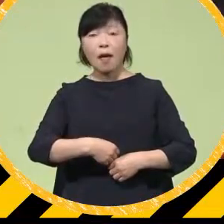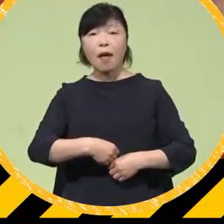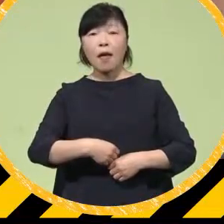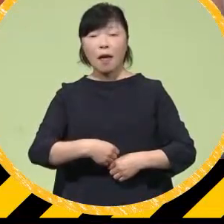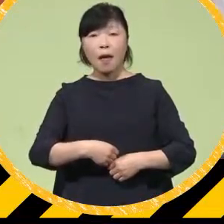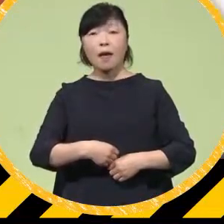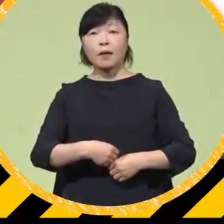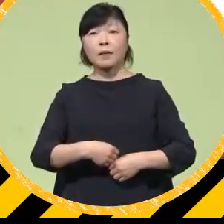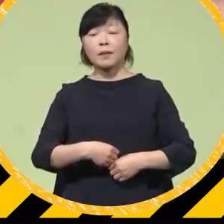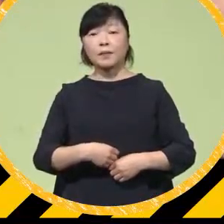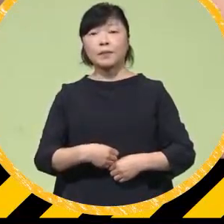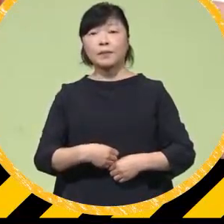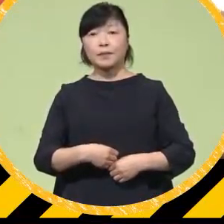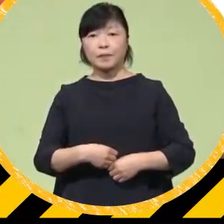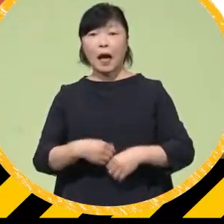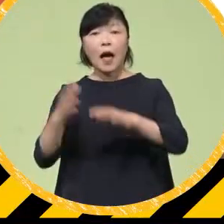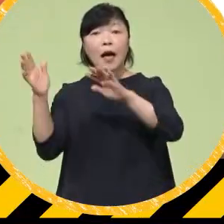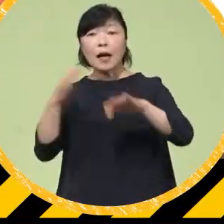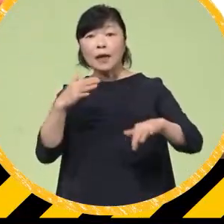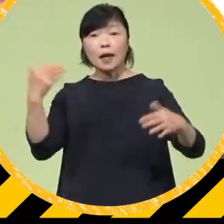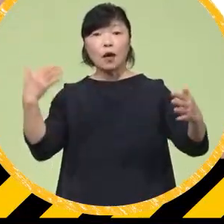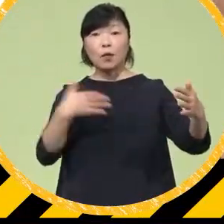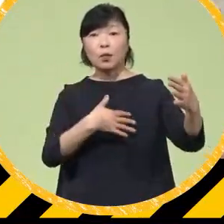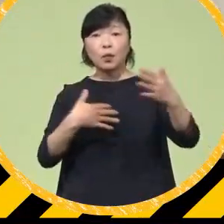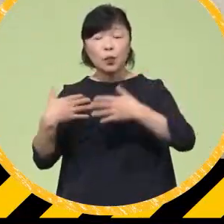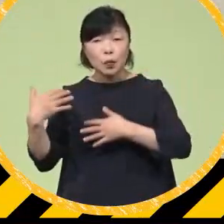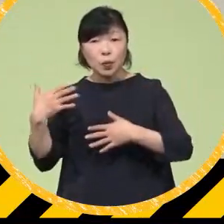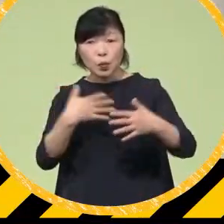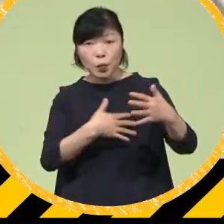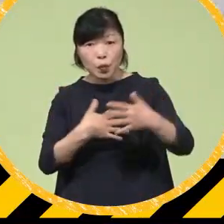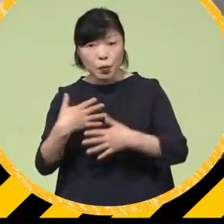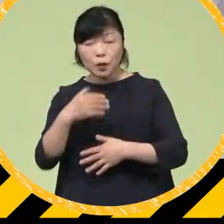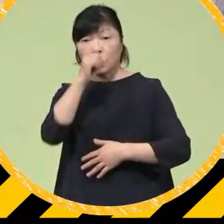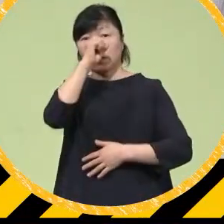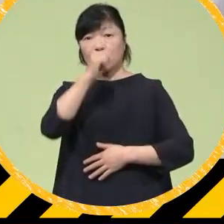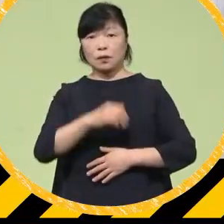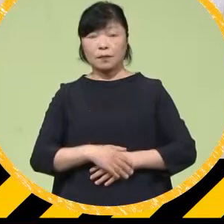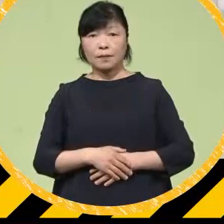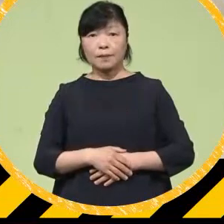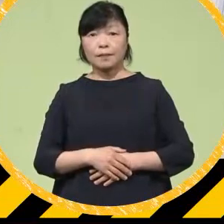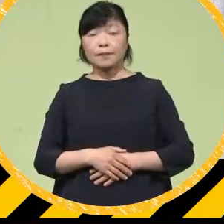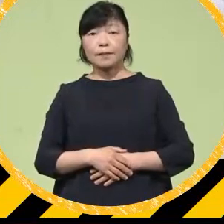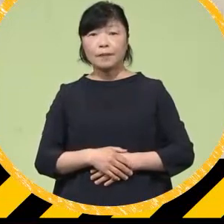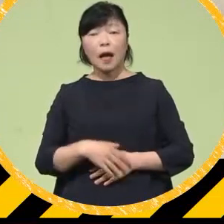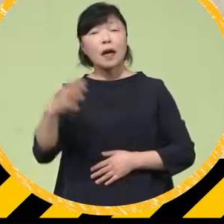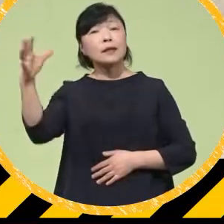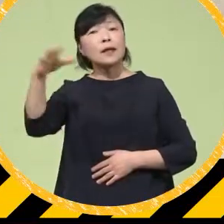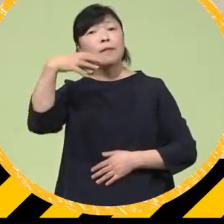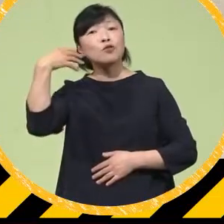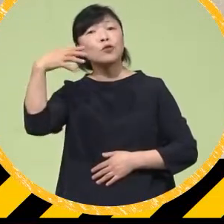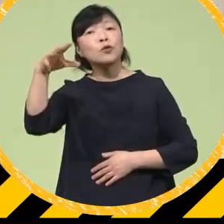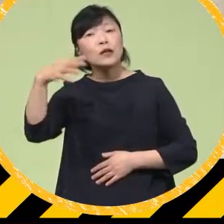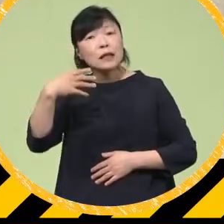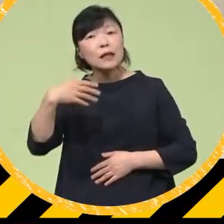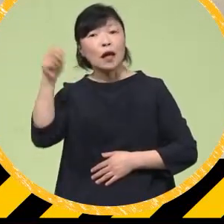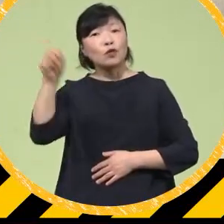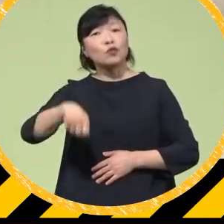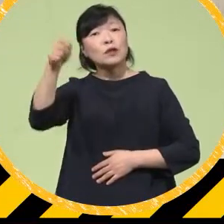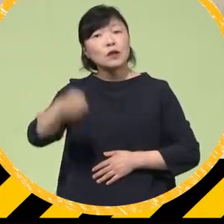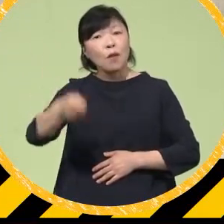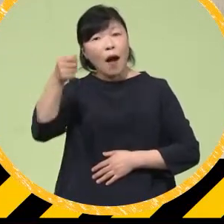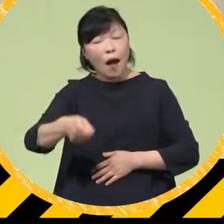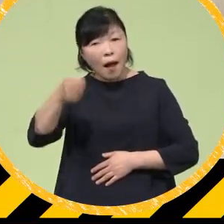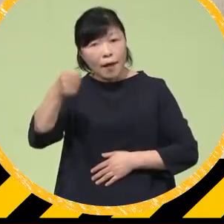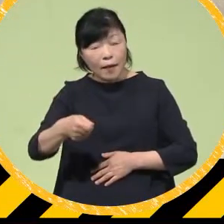タンやファスナーを開け、はい、風通しを良くします。 なるほど。 そして扇風機やうちわなどを使って仰い